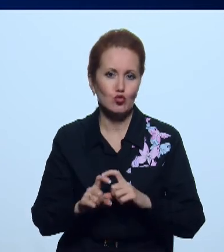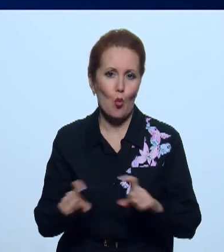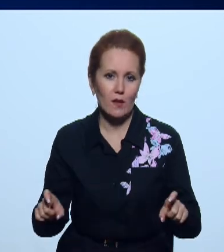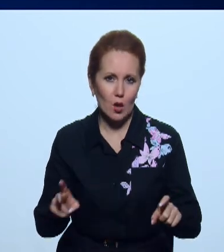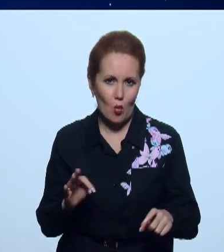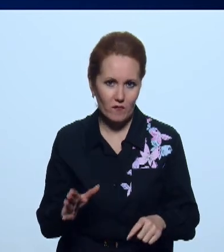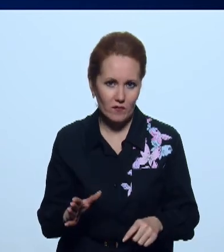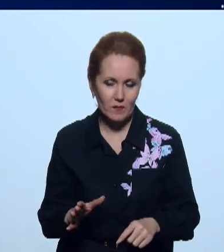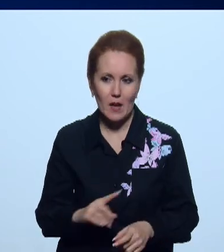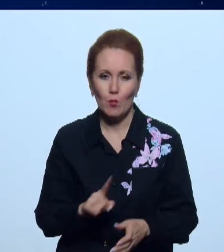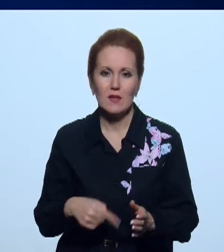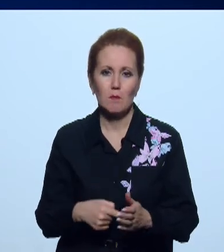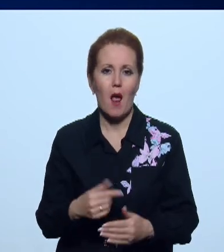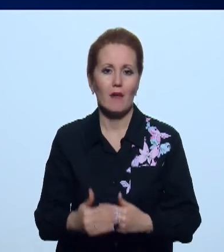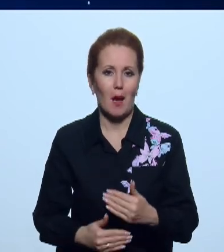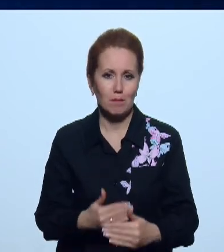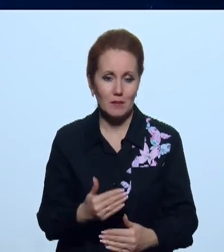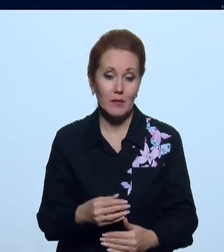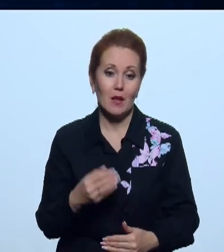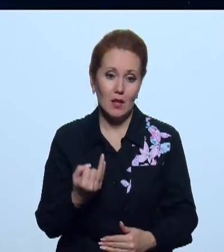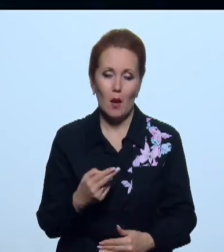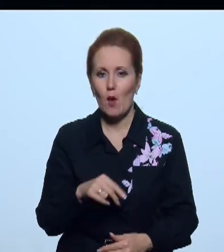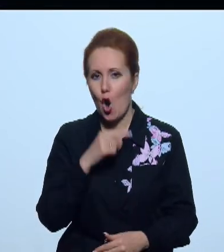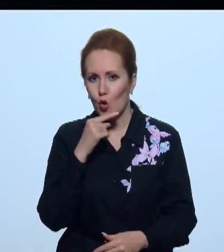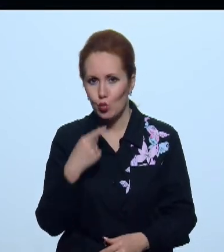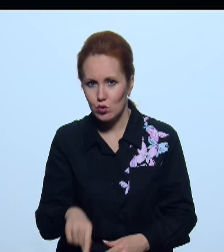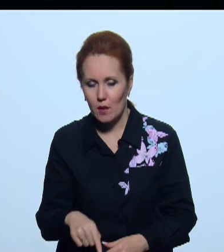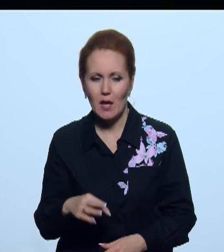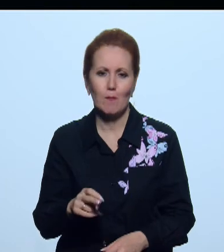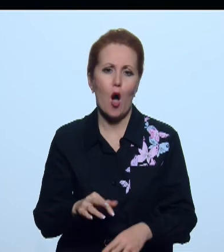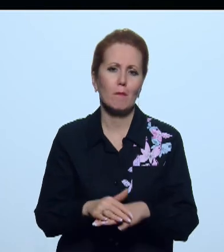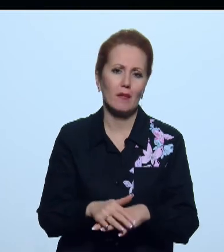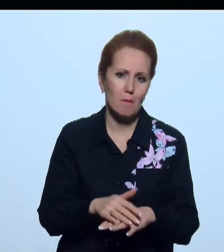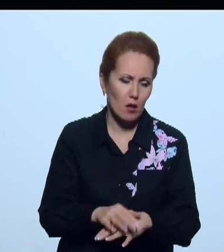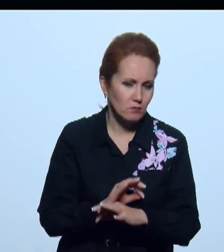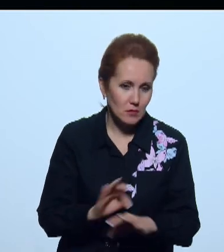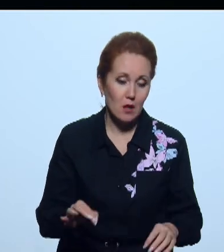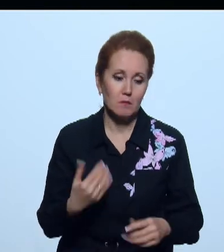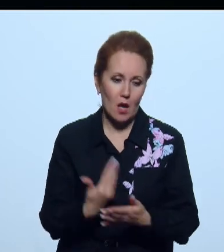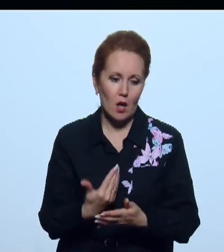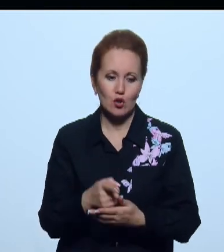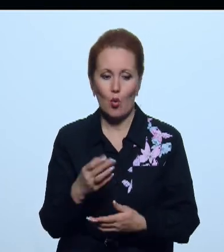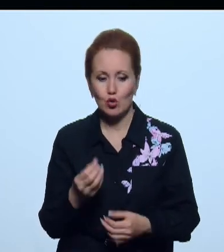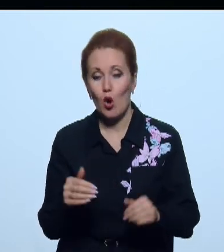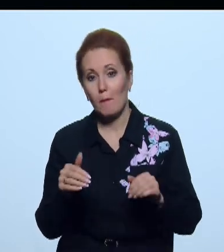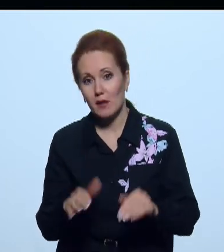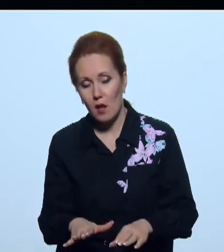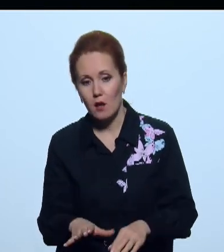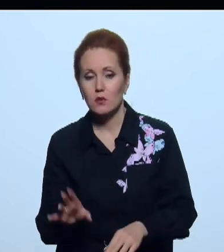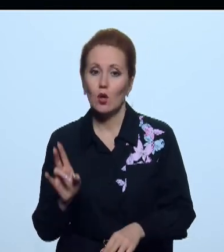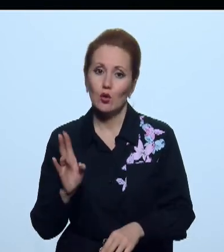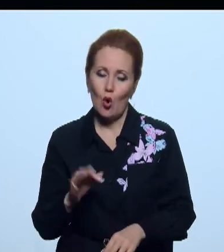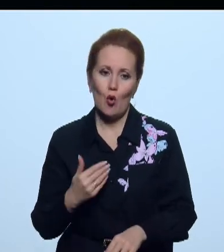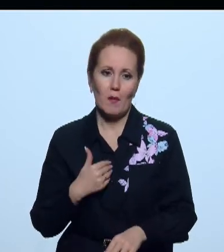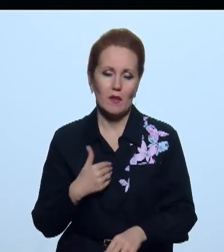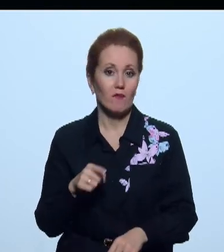школьников, муниципальный этап. И по русскому языку, и по математике. Поэтому, мне кажется, он еще определяется. Но